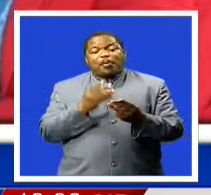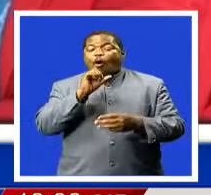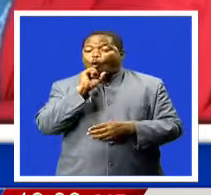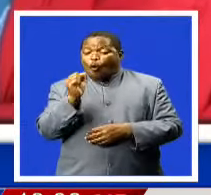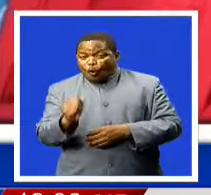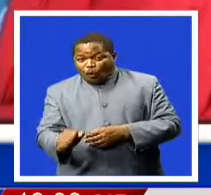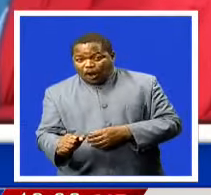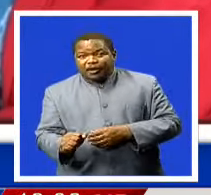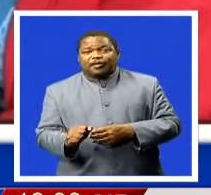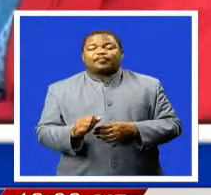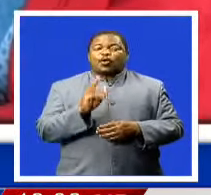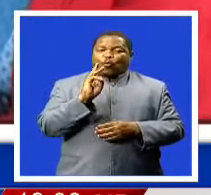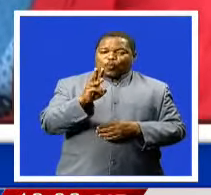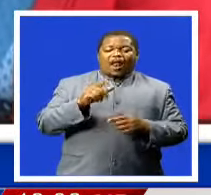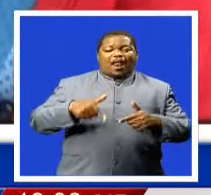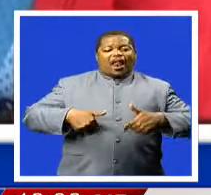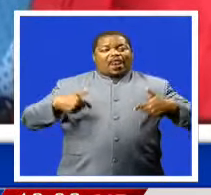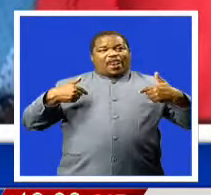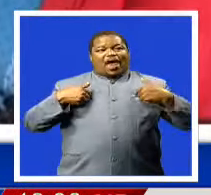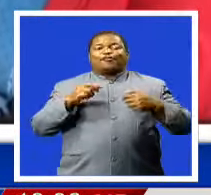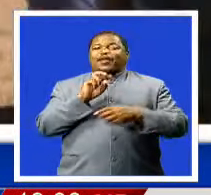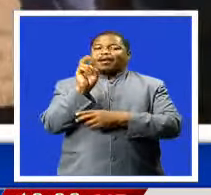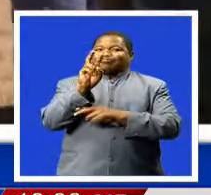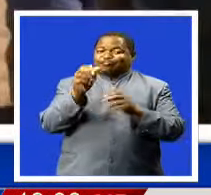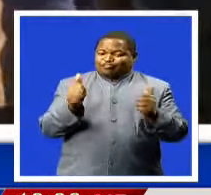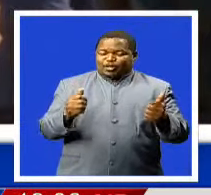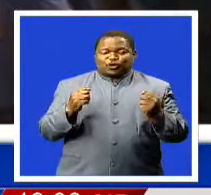bakhone kuphila kuletikhathi letimadima